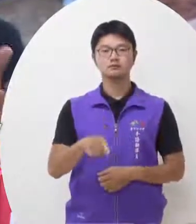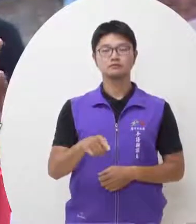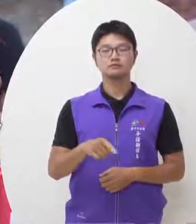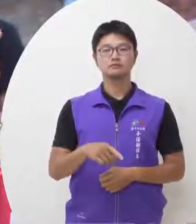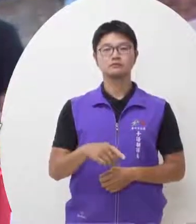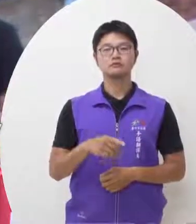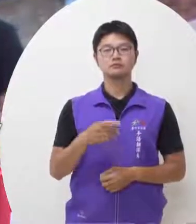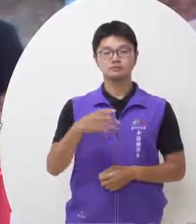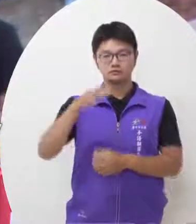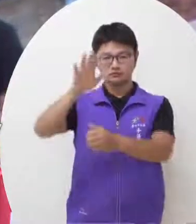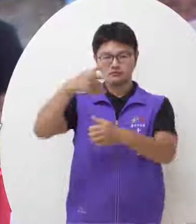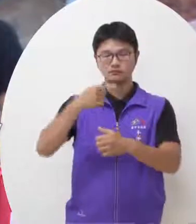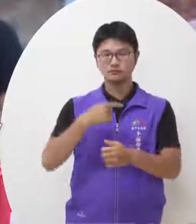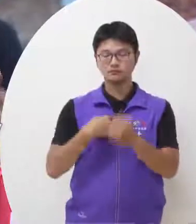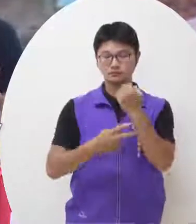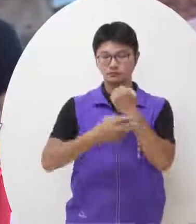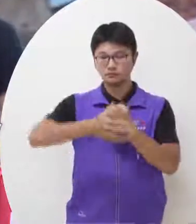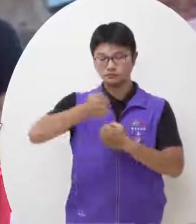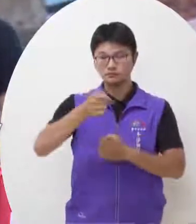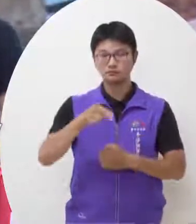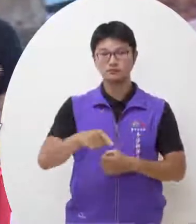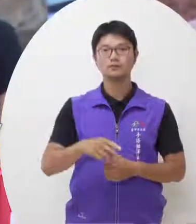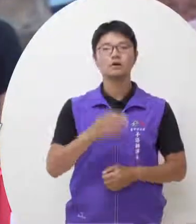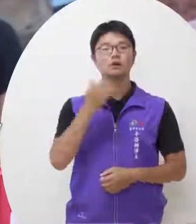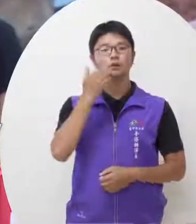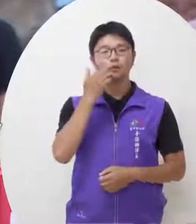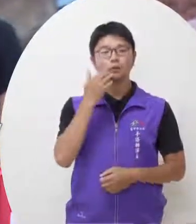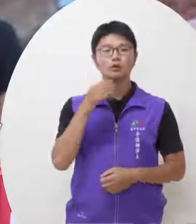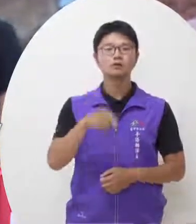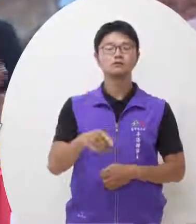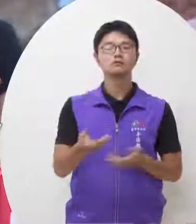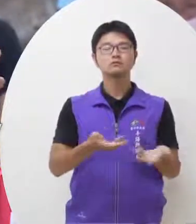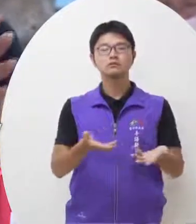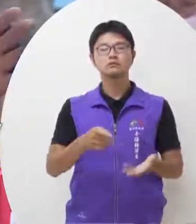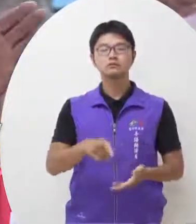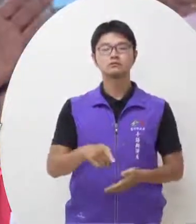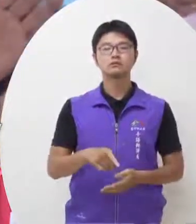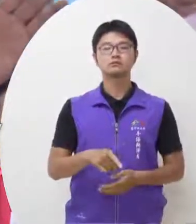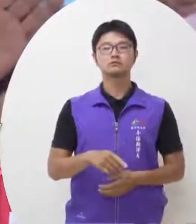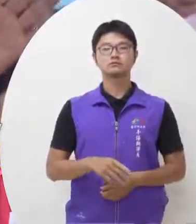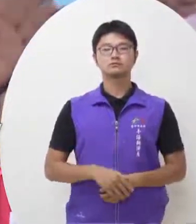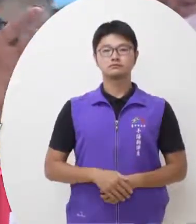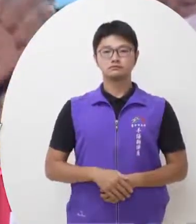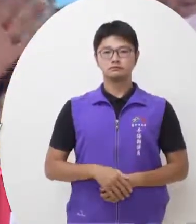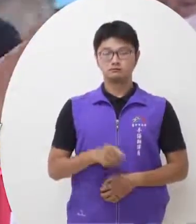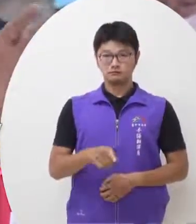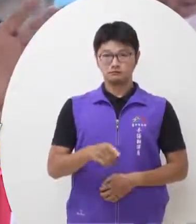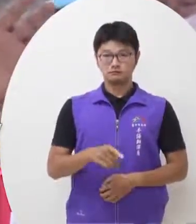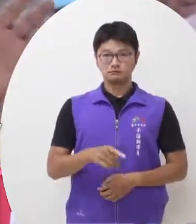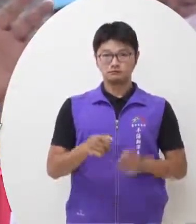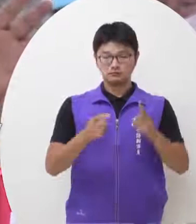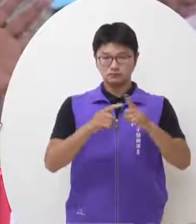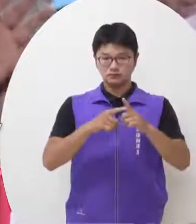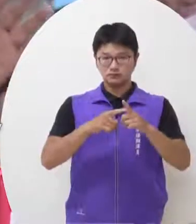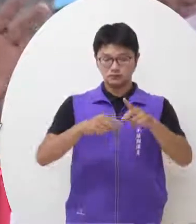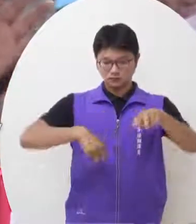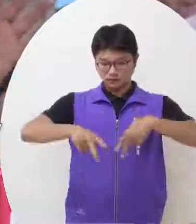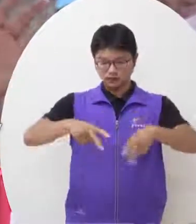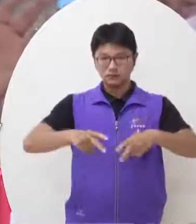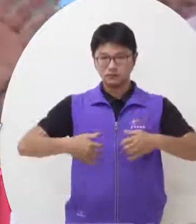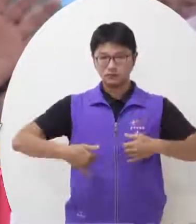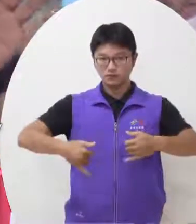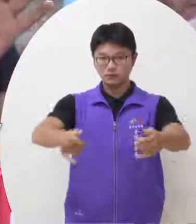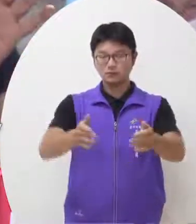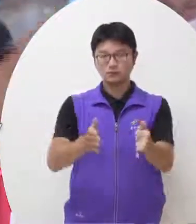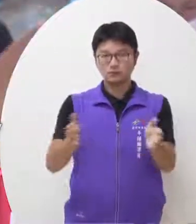们为反对而反对任何事件，胡根那么严重的会烧到人，甚至一个人行道一米路已经黑板树